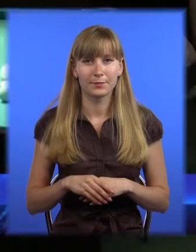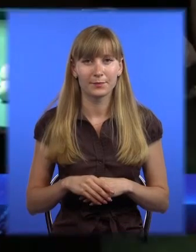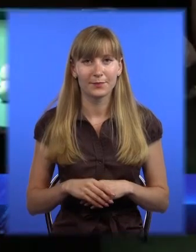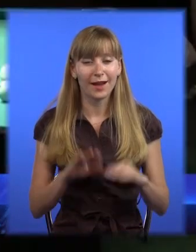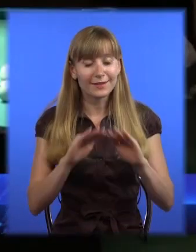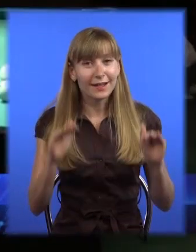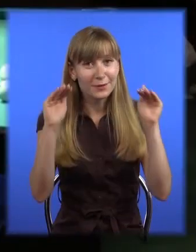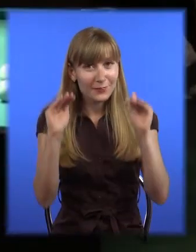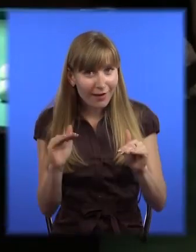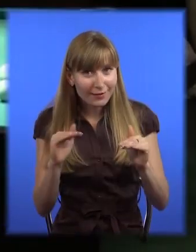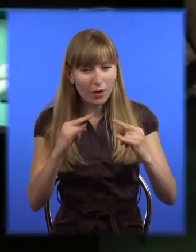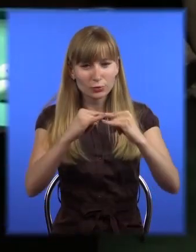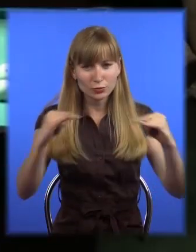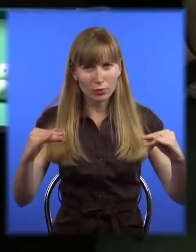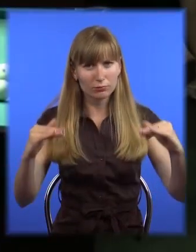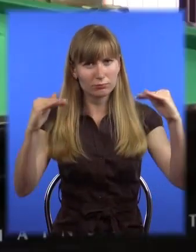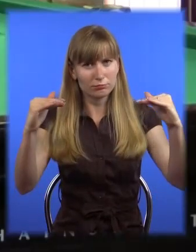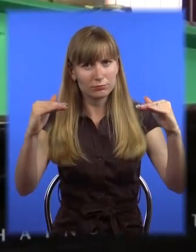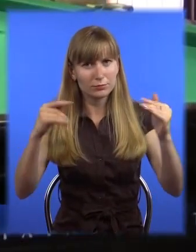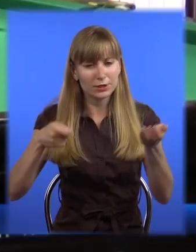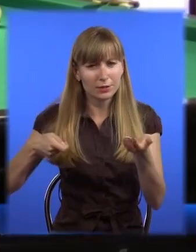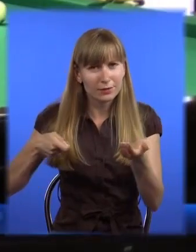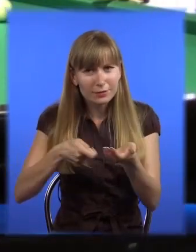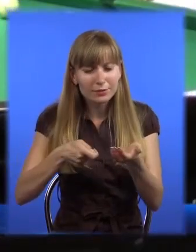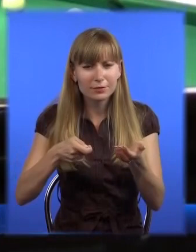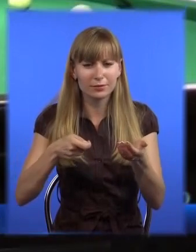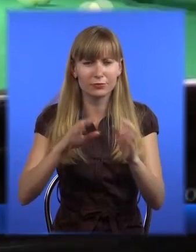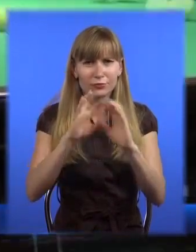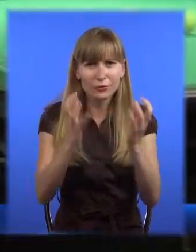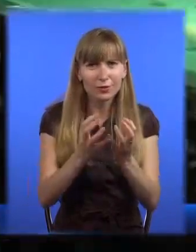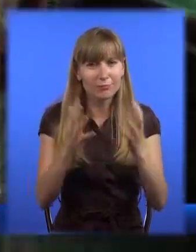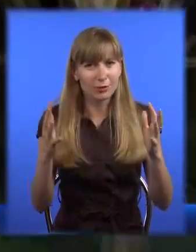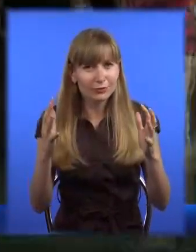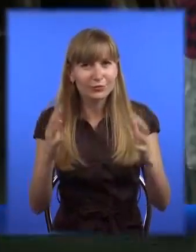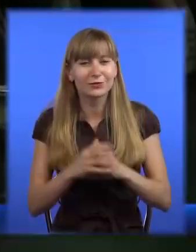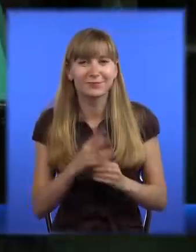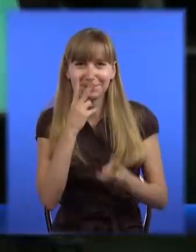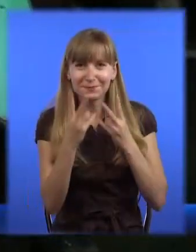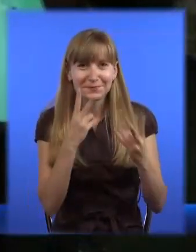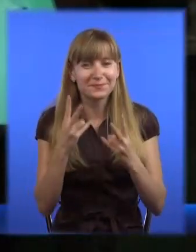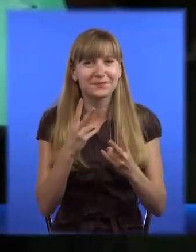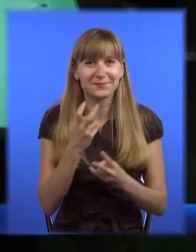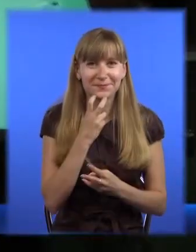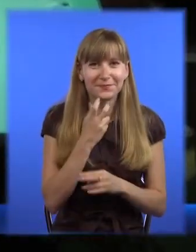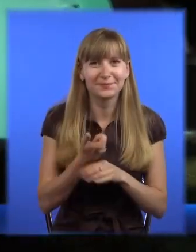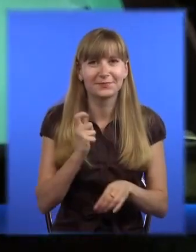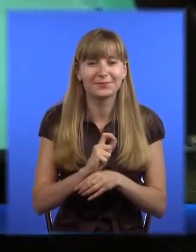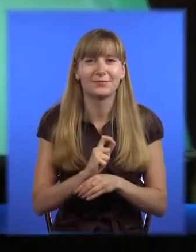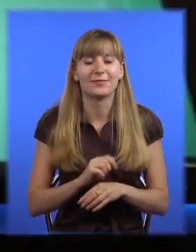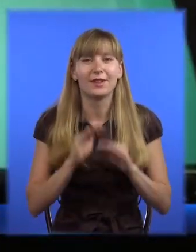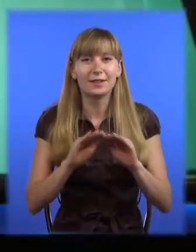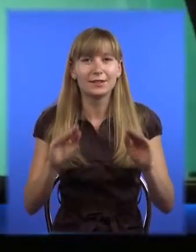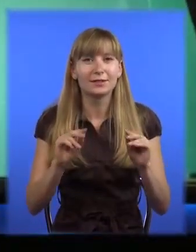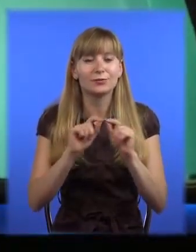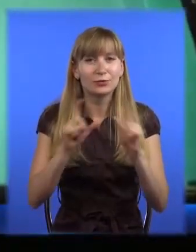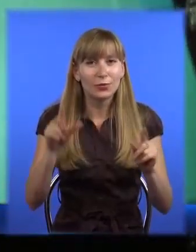На фоні маленьких спортсменів столи, шари та кий виглядають контрастно великими. У такій незвичній обстановці проходили змагання з більярду серед